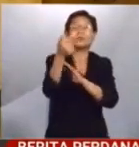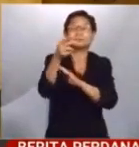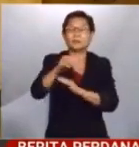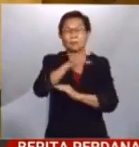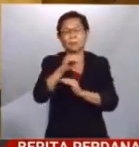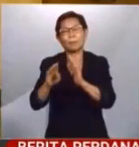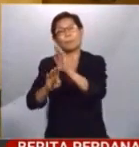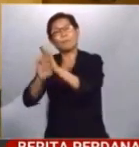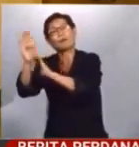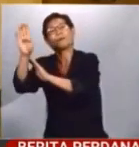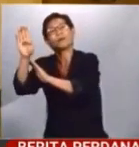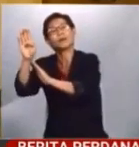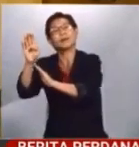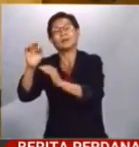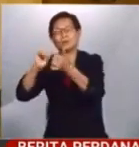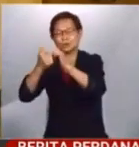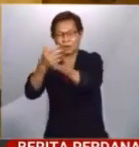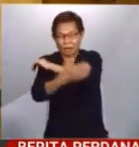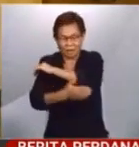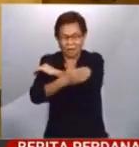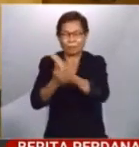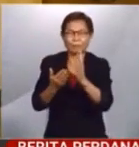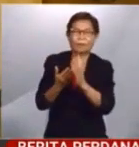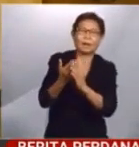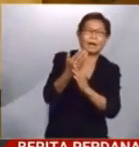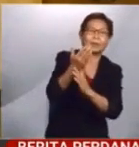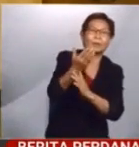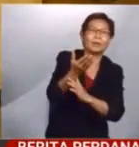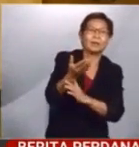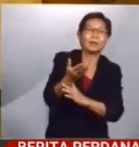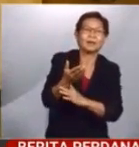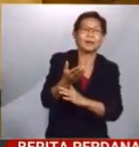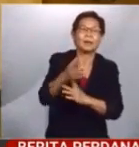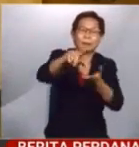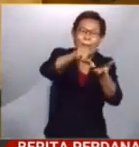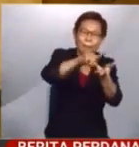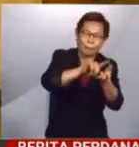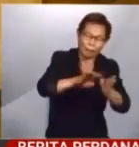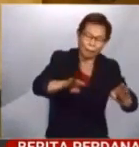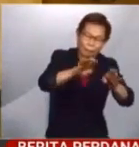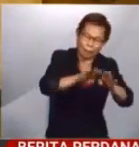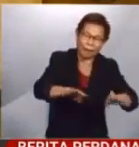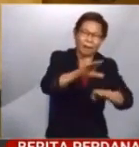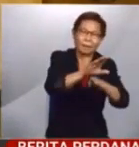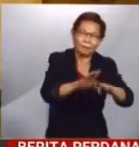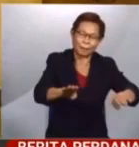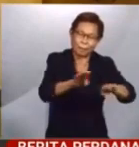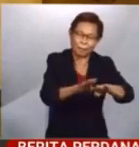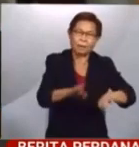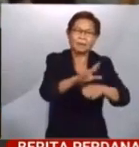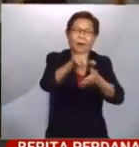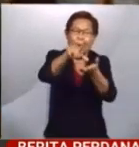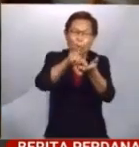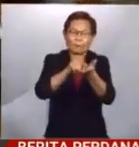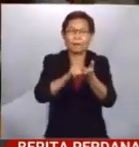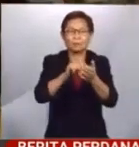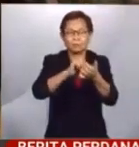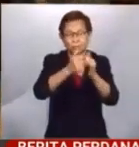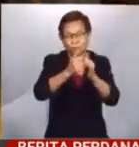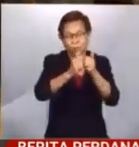juga membangunkan sukan negara melalui pemberitaan dan juga kewartawanan sukan.